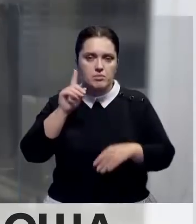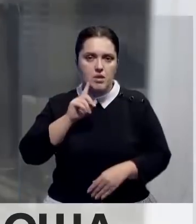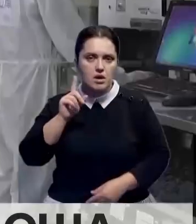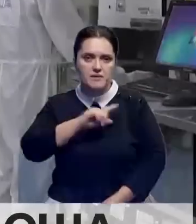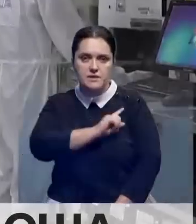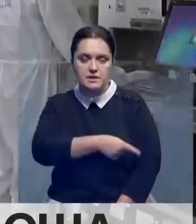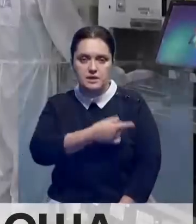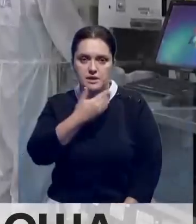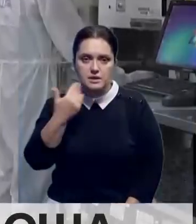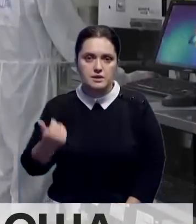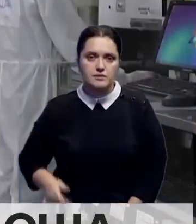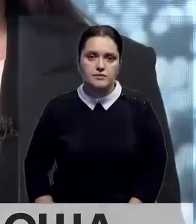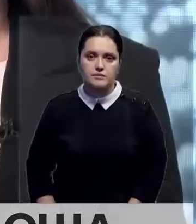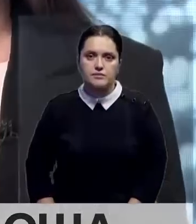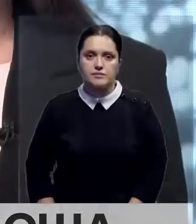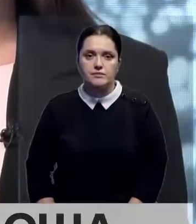в силах.